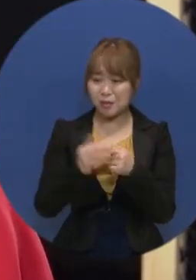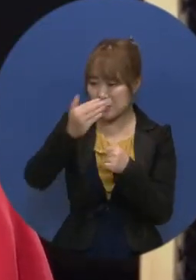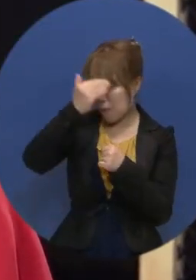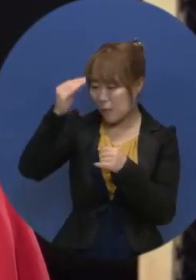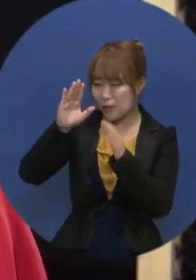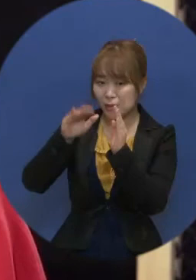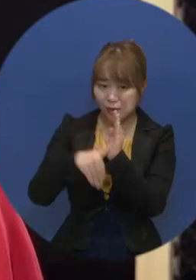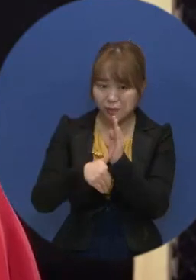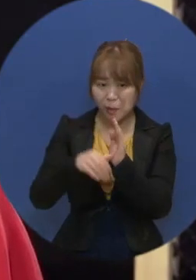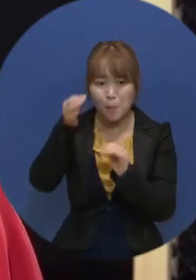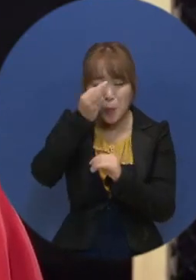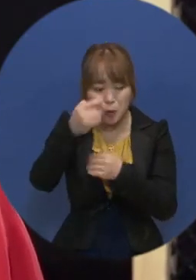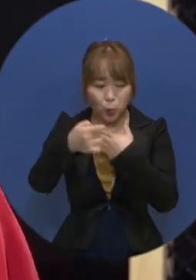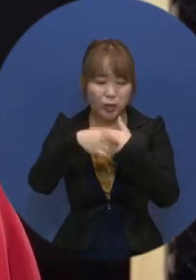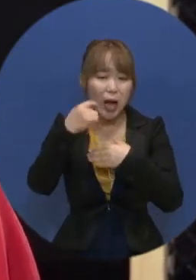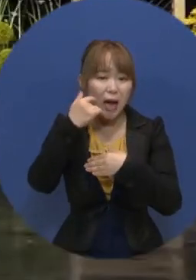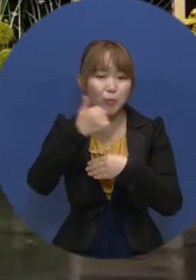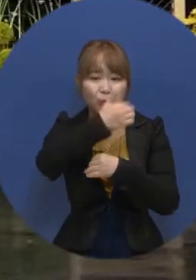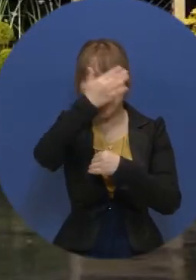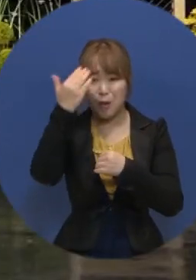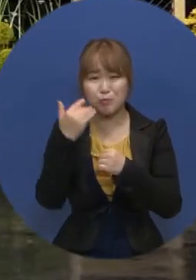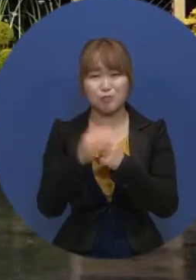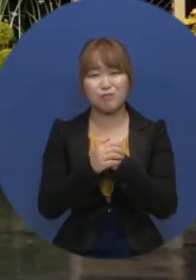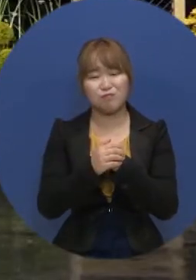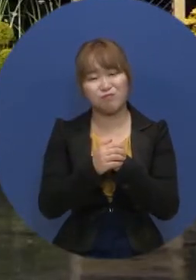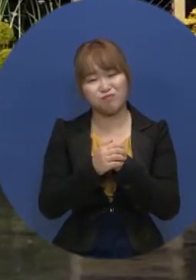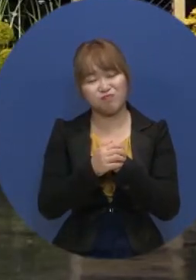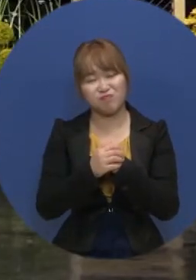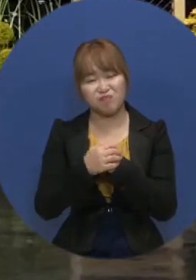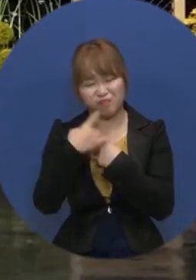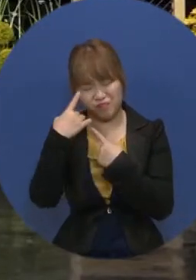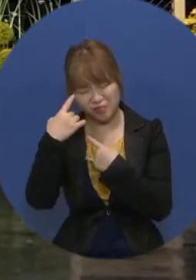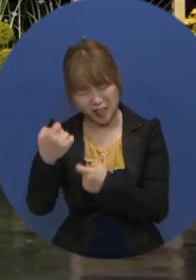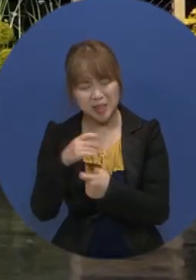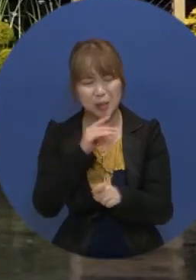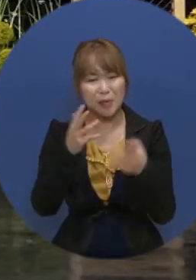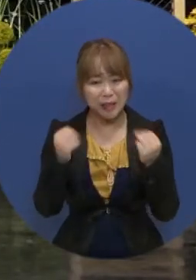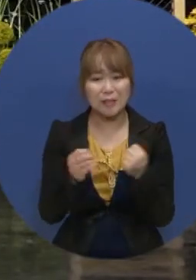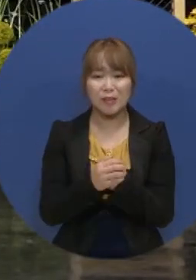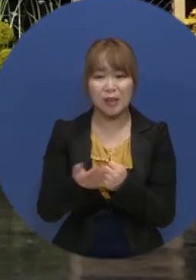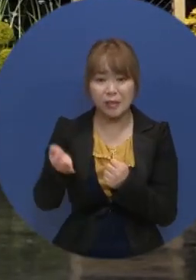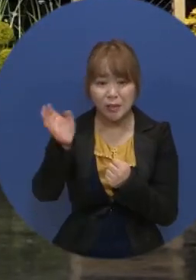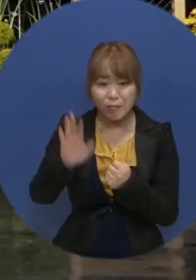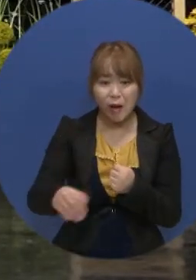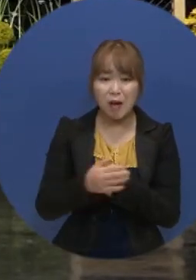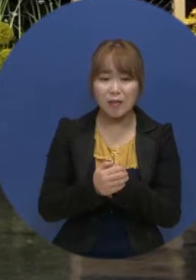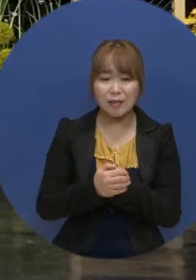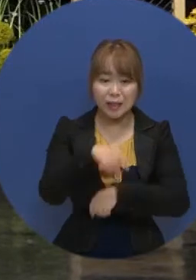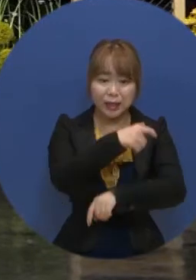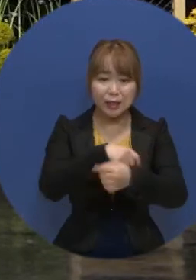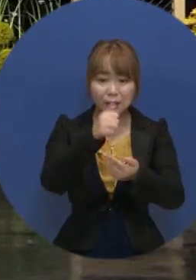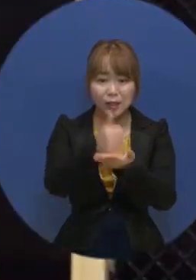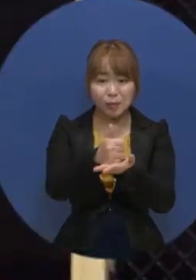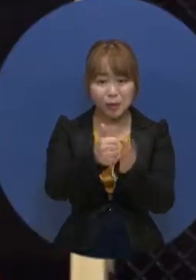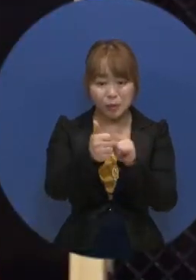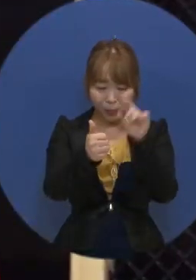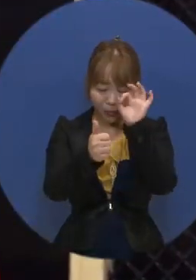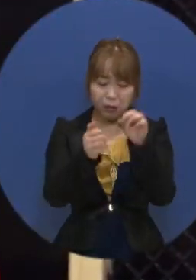젊어서의 보여지는 외적인 아름다움에 치우치는 경우가 너무나 많습니다. 근데 우리 이사님을